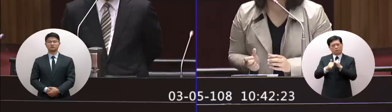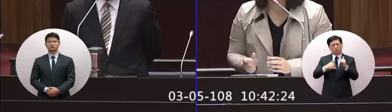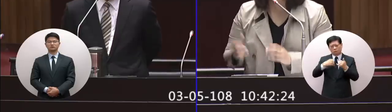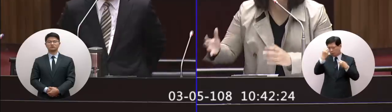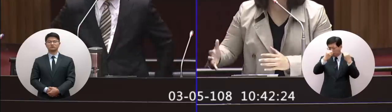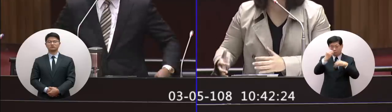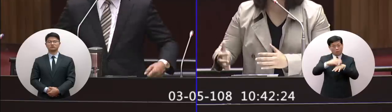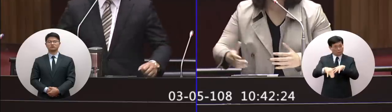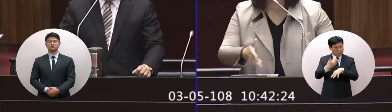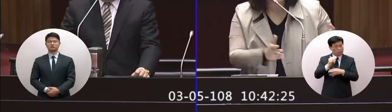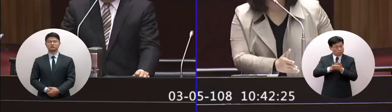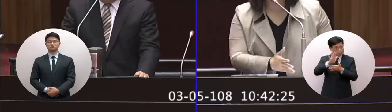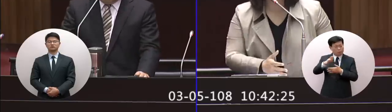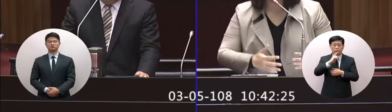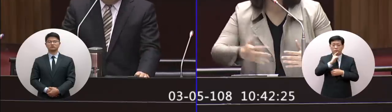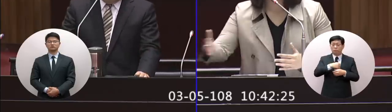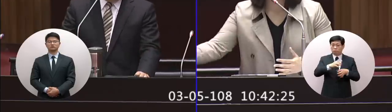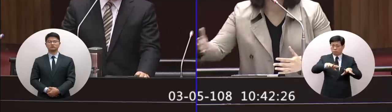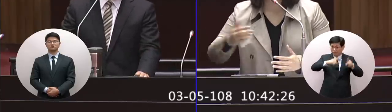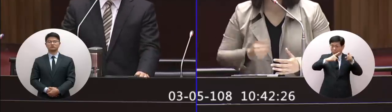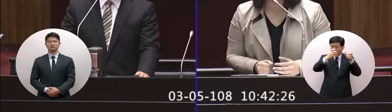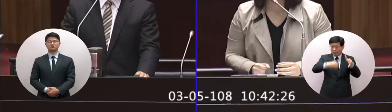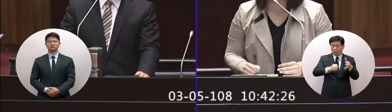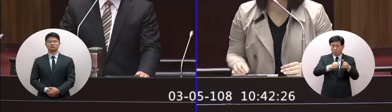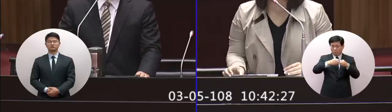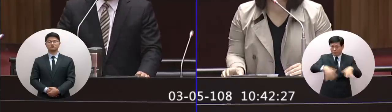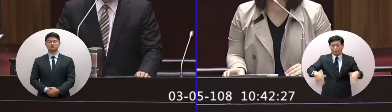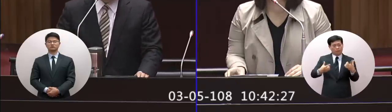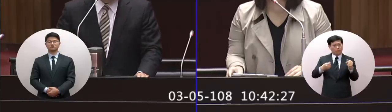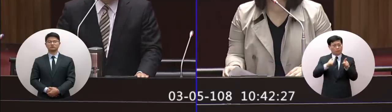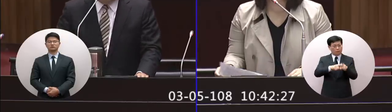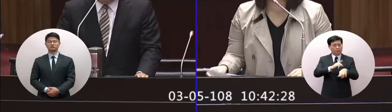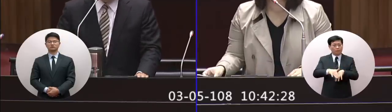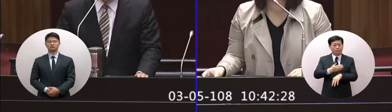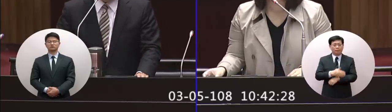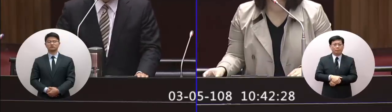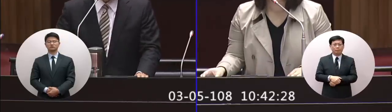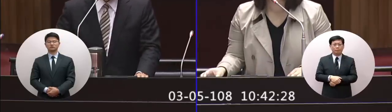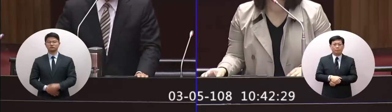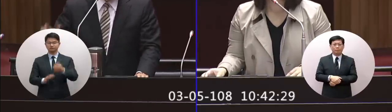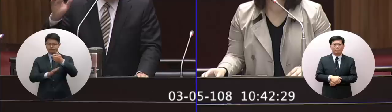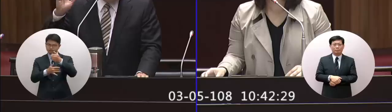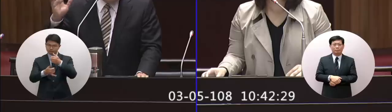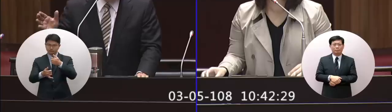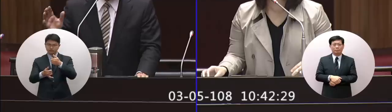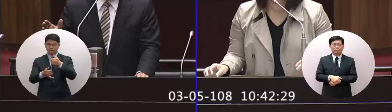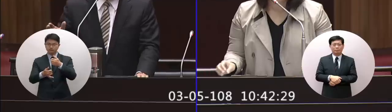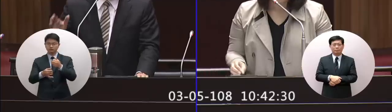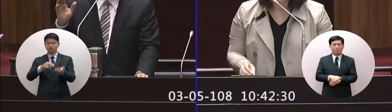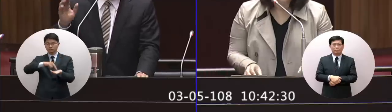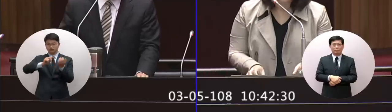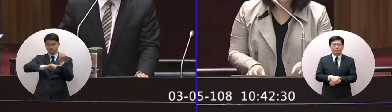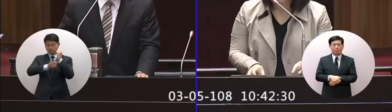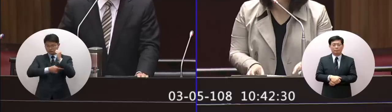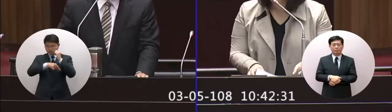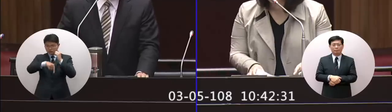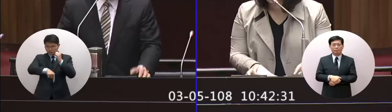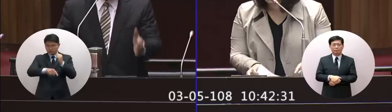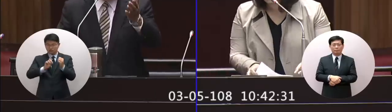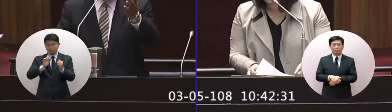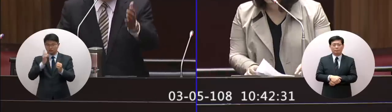一头雾水？未来会不会你开了这先例，未来会不会就是这样子做了？ 委员，立法要怎